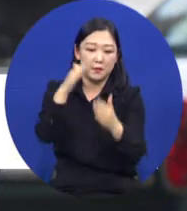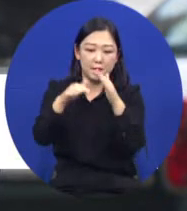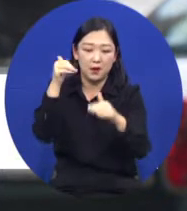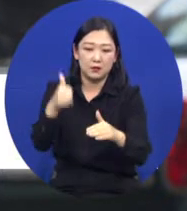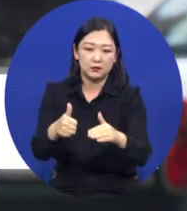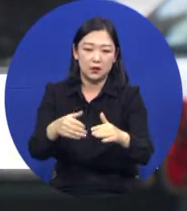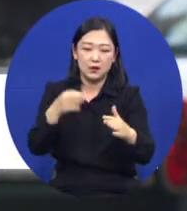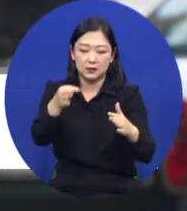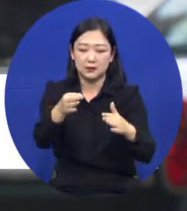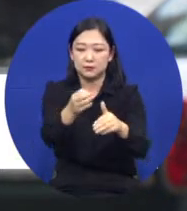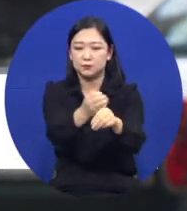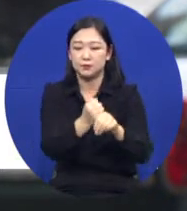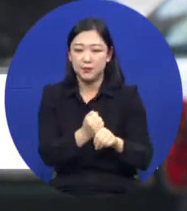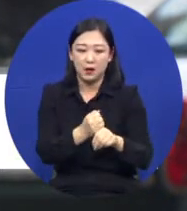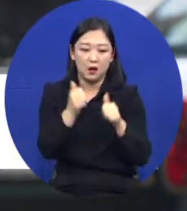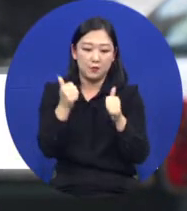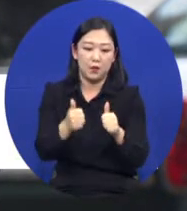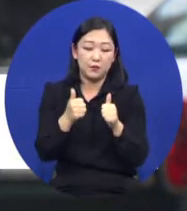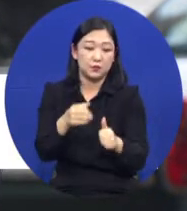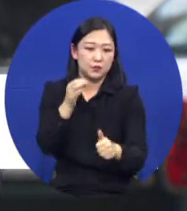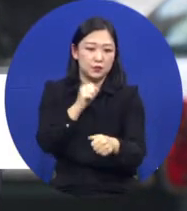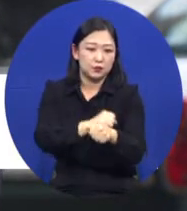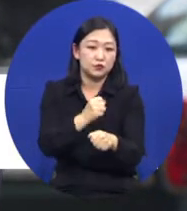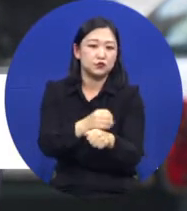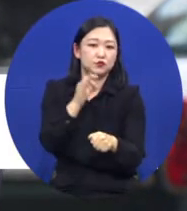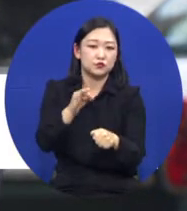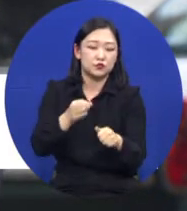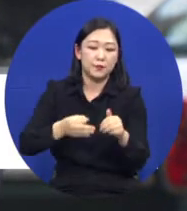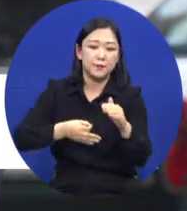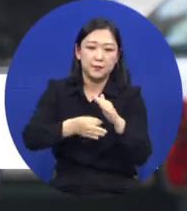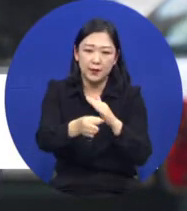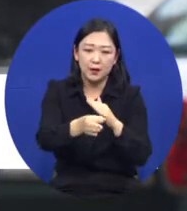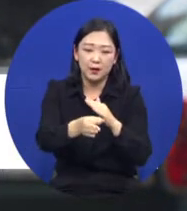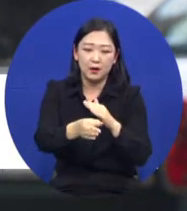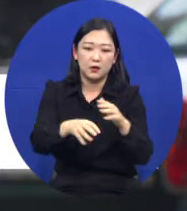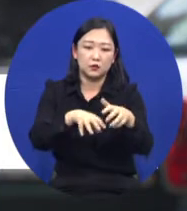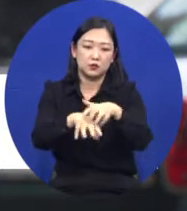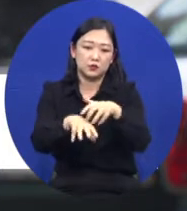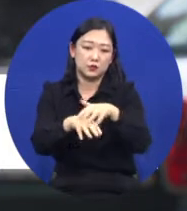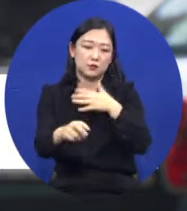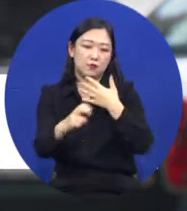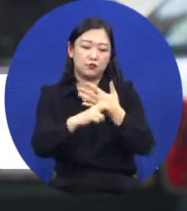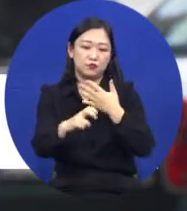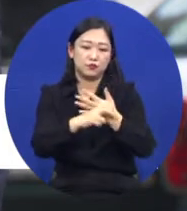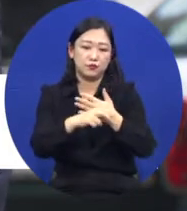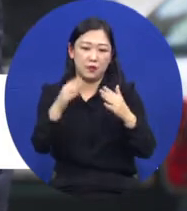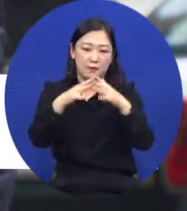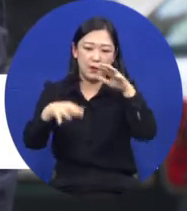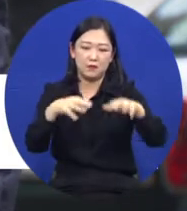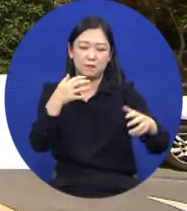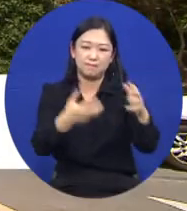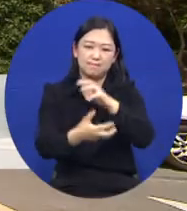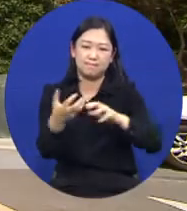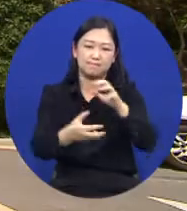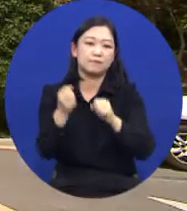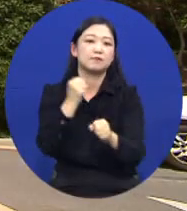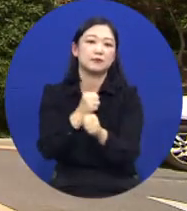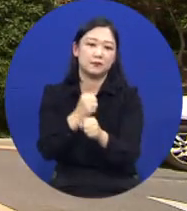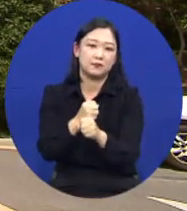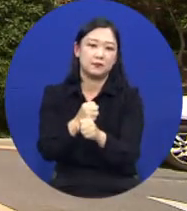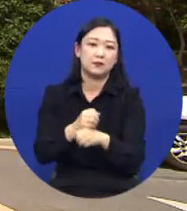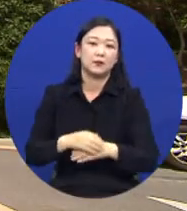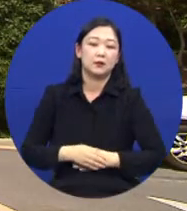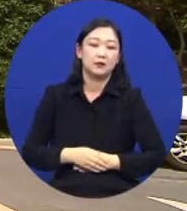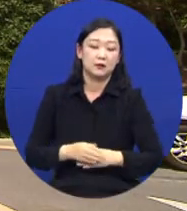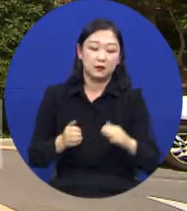매수하고 법률 비용까지 태어나 파는 등 조직적 불법 으로 마을을 쑥대밭으로 만들었다 또 서